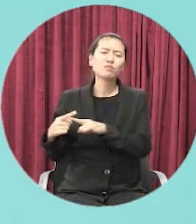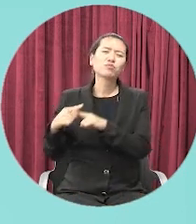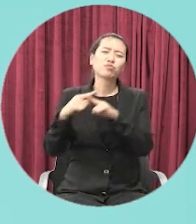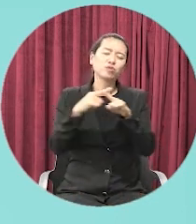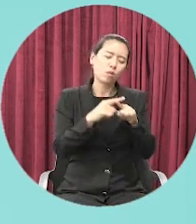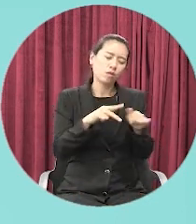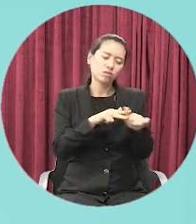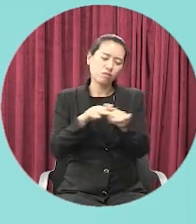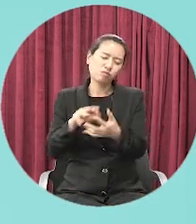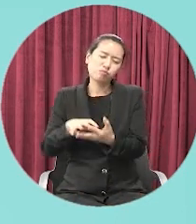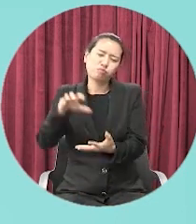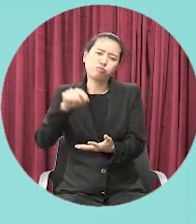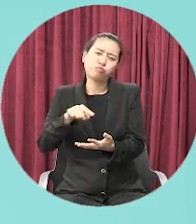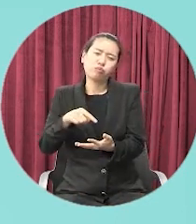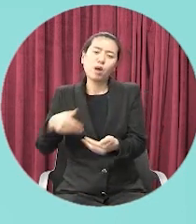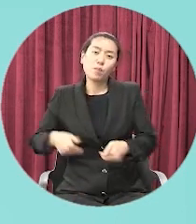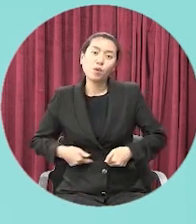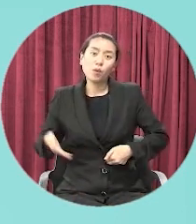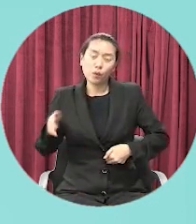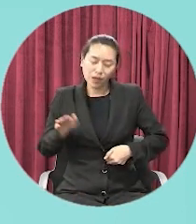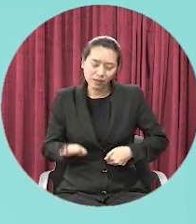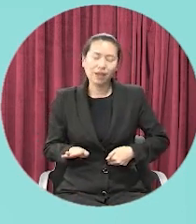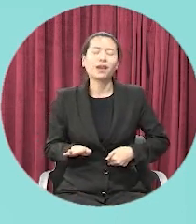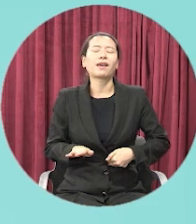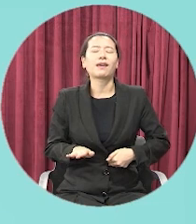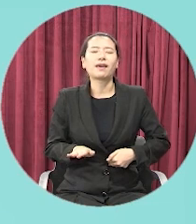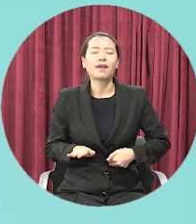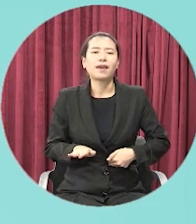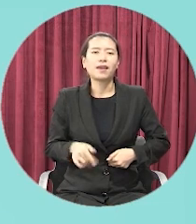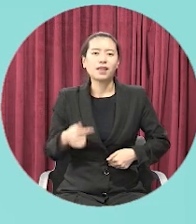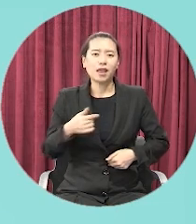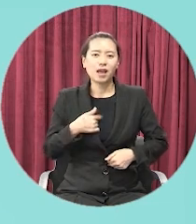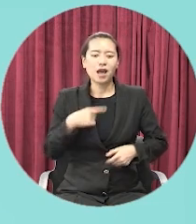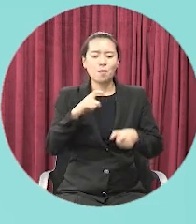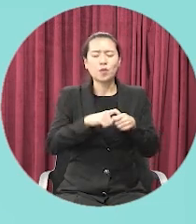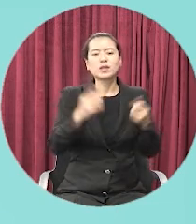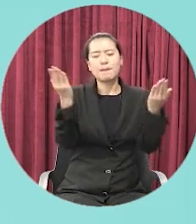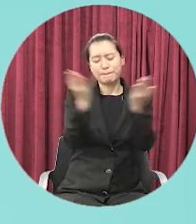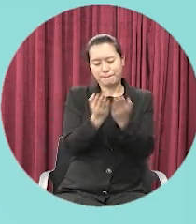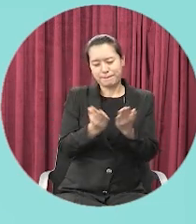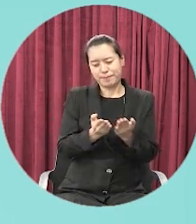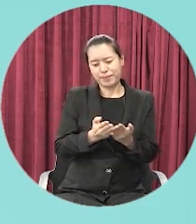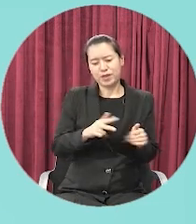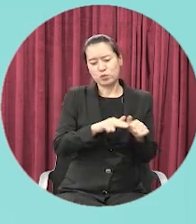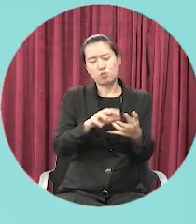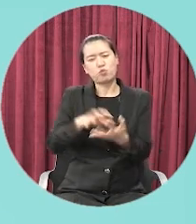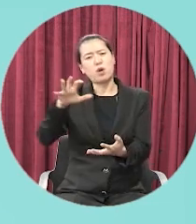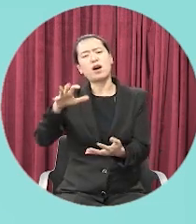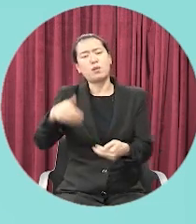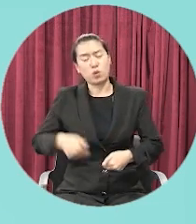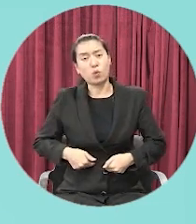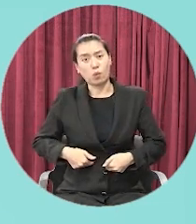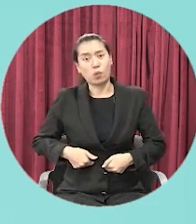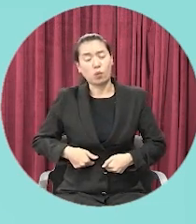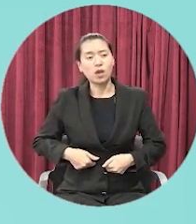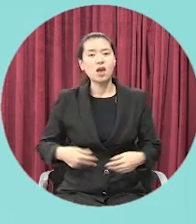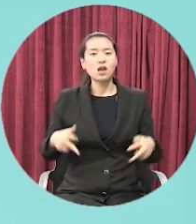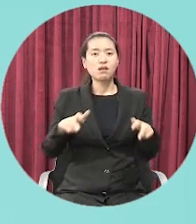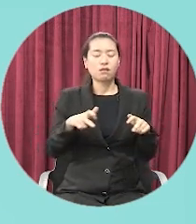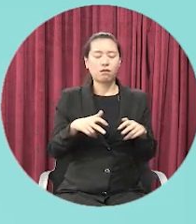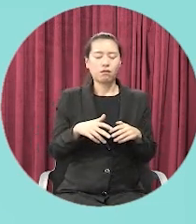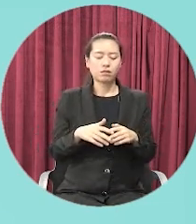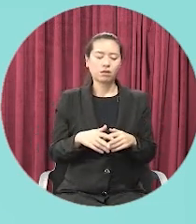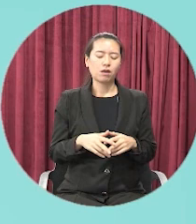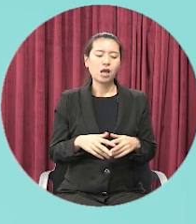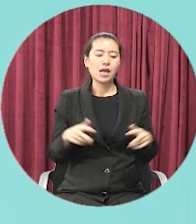필요한데 프로 스펙 티바 데이터를 모르게 중요하구요 그런데 & 장애인 건강권 법의 장애 검진 사업의 있고 그